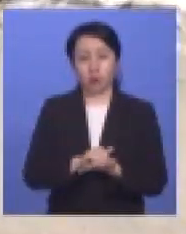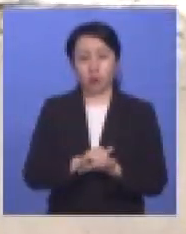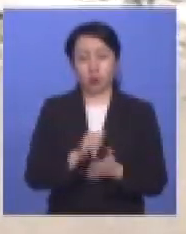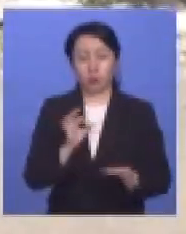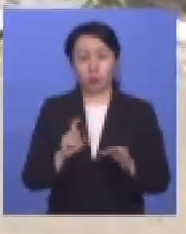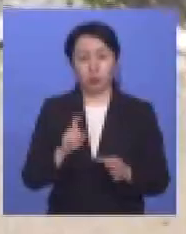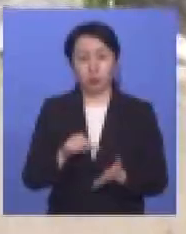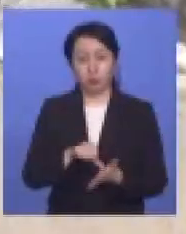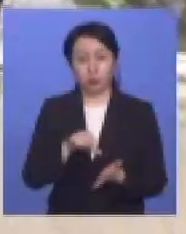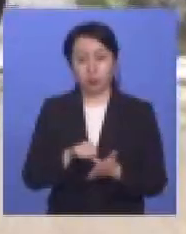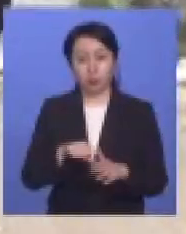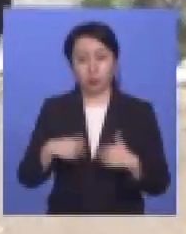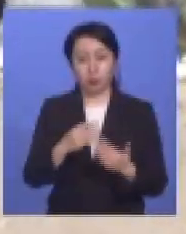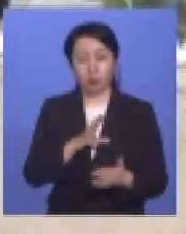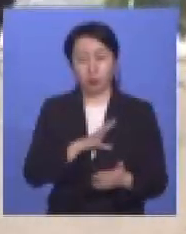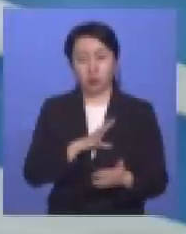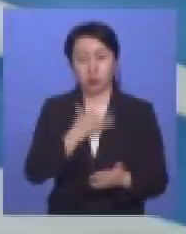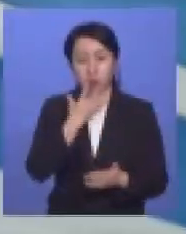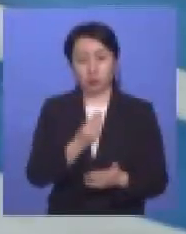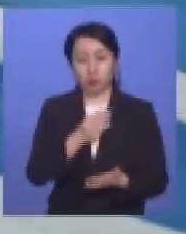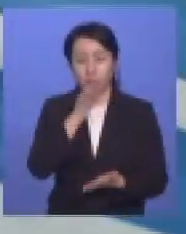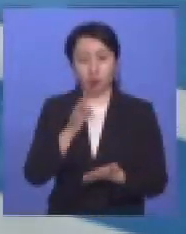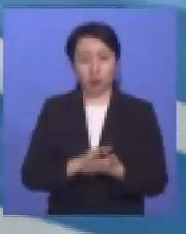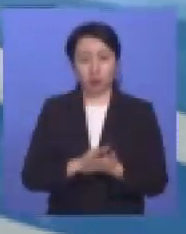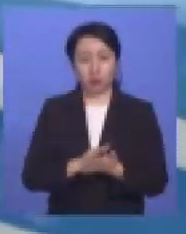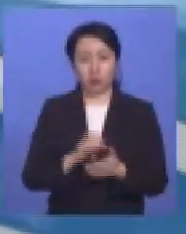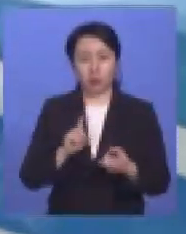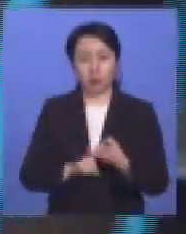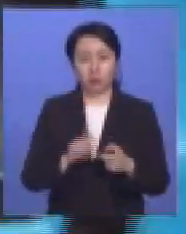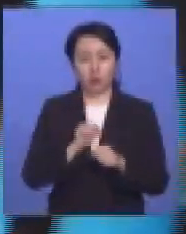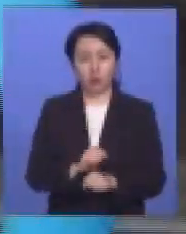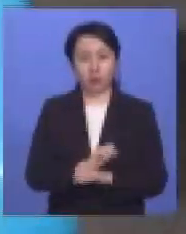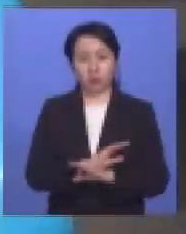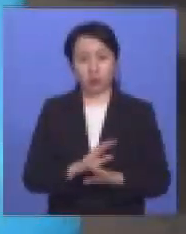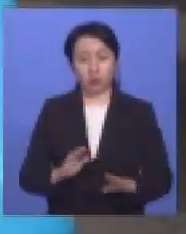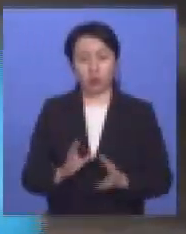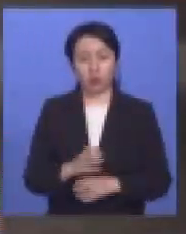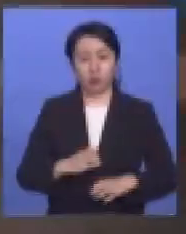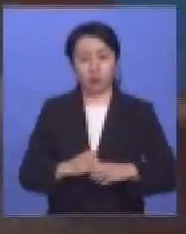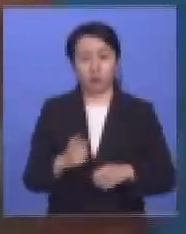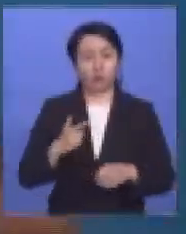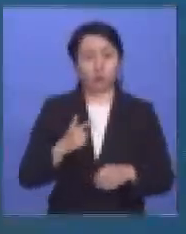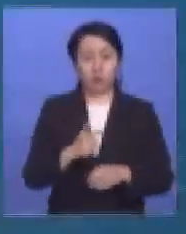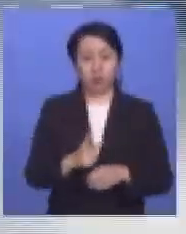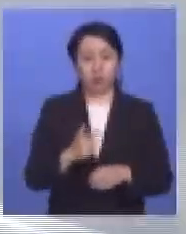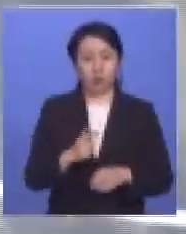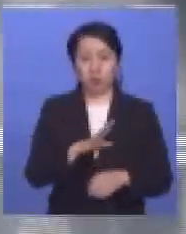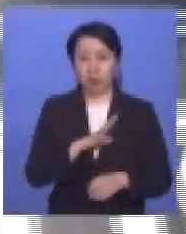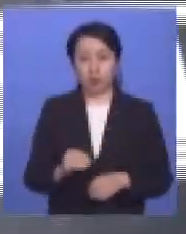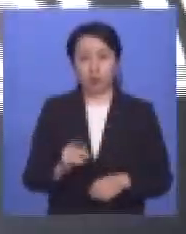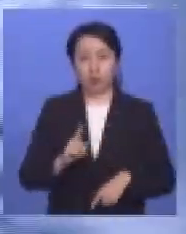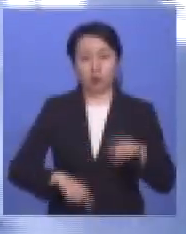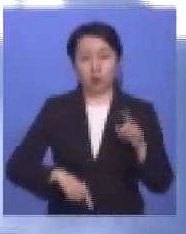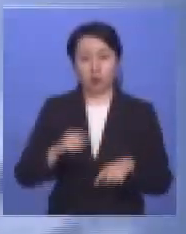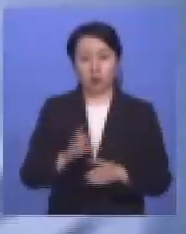жартысына жуығы сот отырысында татуласуға және жәбірленушілердің өз жауабын өзгертуіне байланысты тоқтатылатын. Жәбір көргендер жанжал шығарушының не